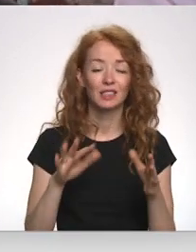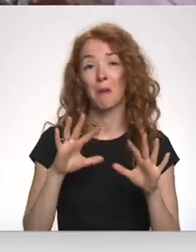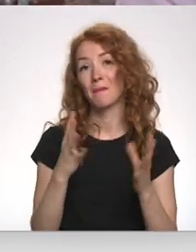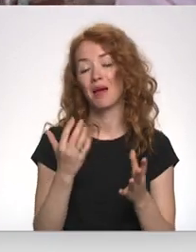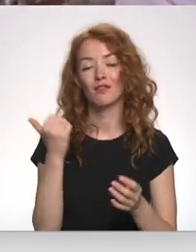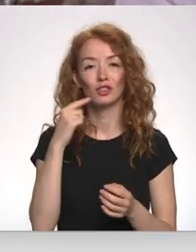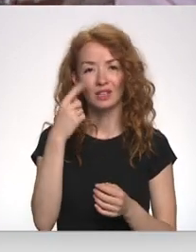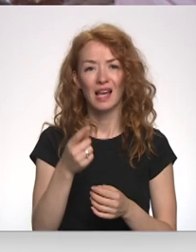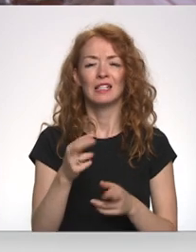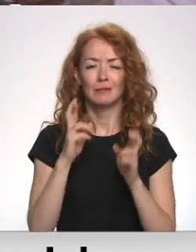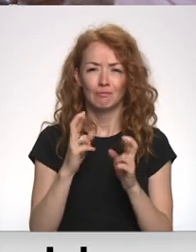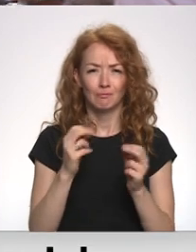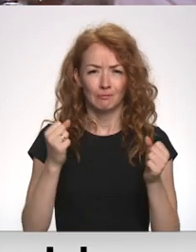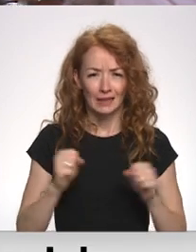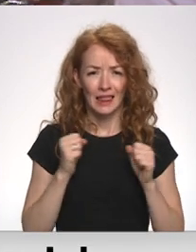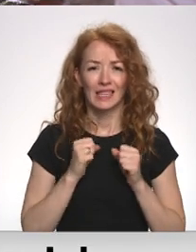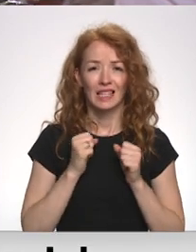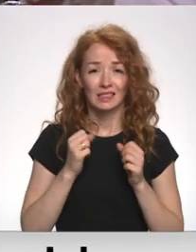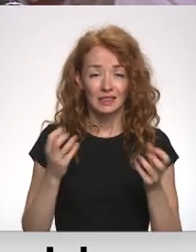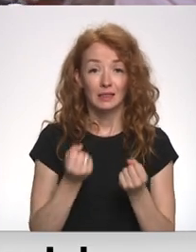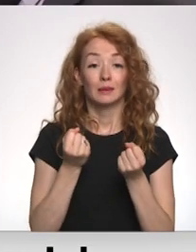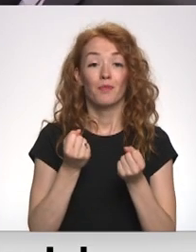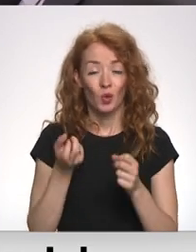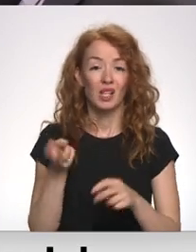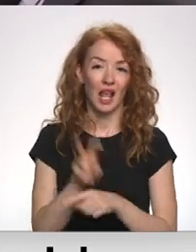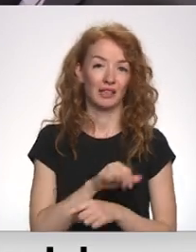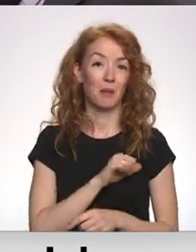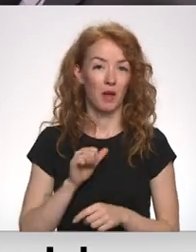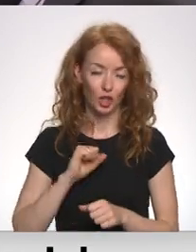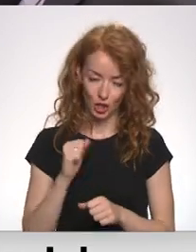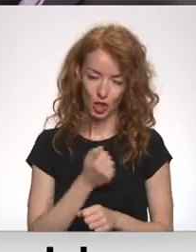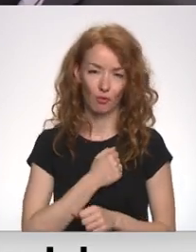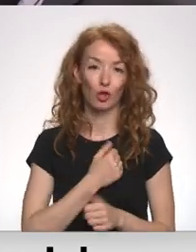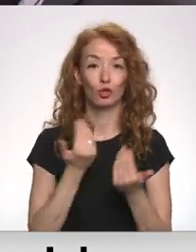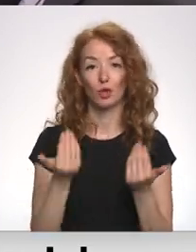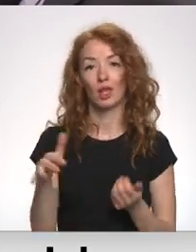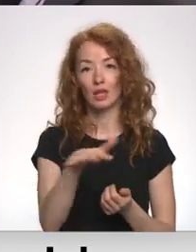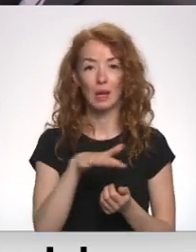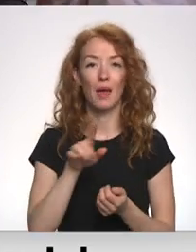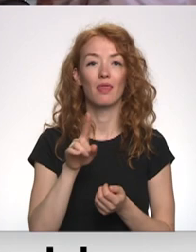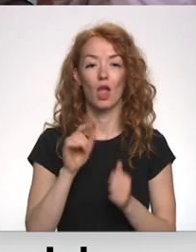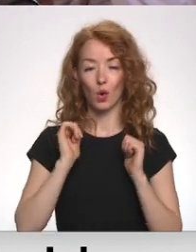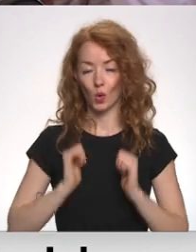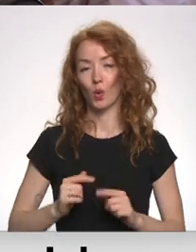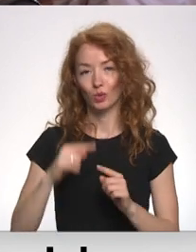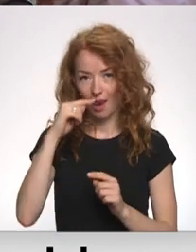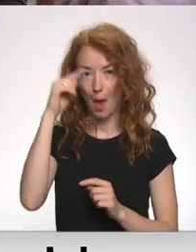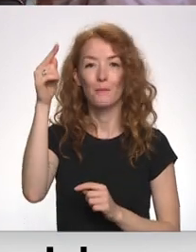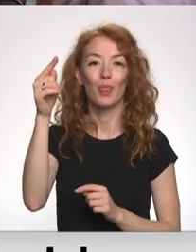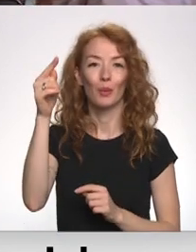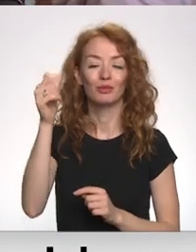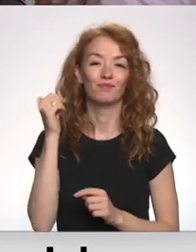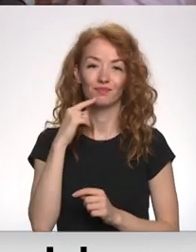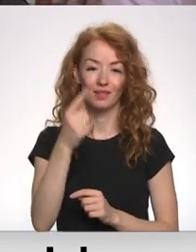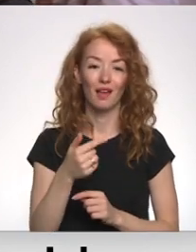teica, un mēģinās sadūšoties un tomēr ierasties. Šodien ģimenē ir gods un lepnums. Ne jau, es to